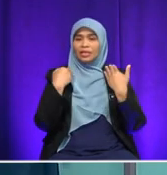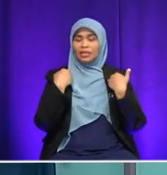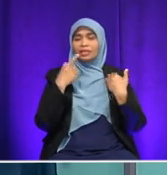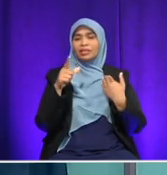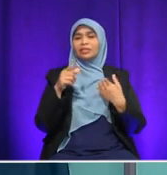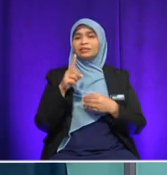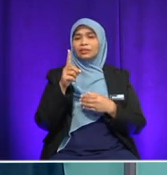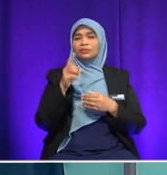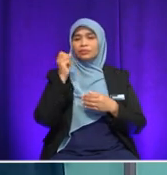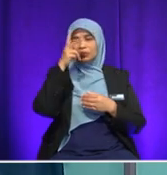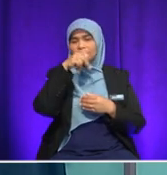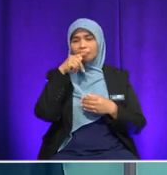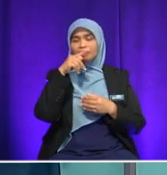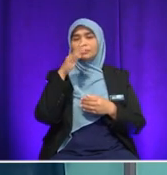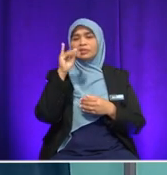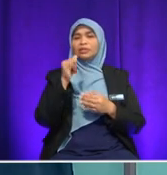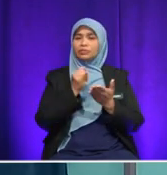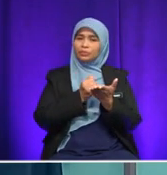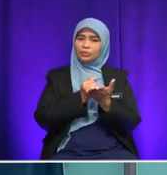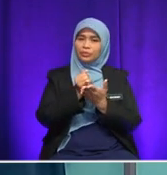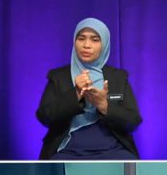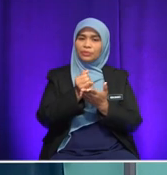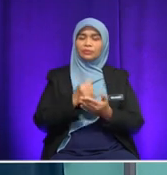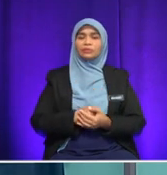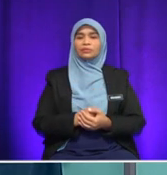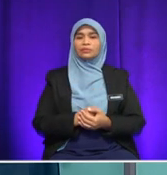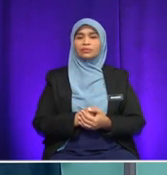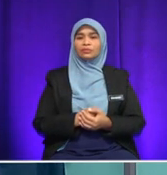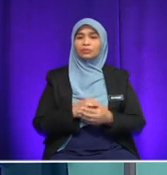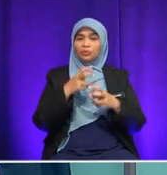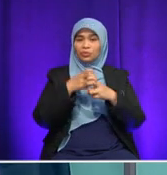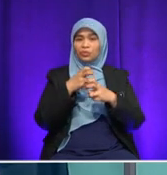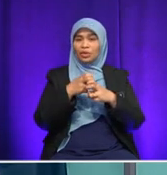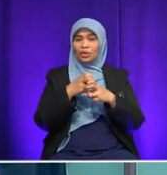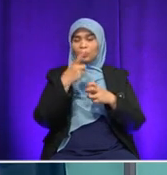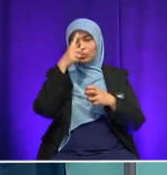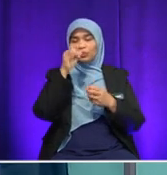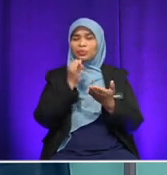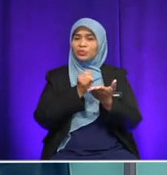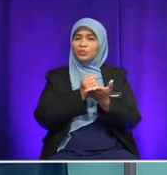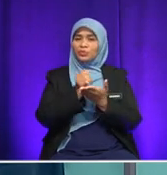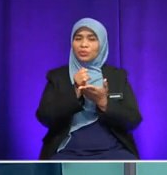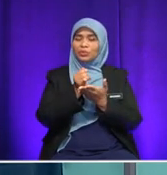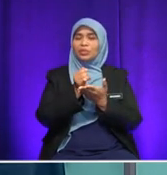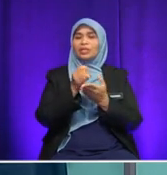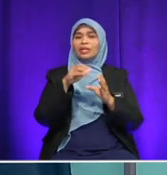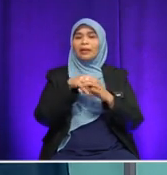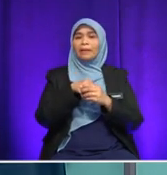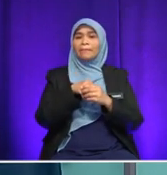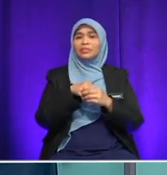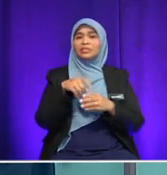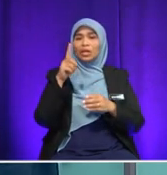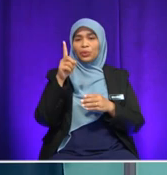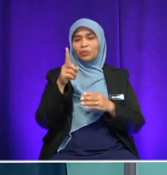sanjungan kepada sikap yang jujur tu. Memang susah sebenarnya kan kita nak jujur dalam satu-satu hal, tapi